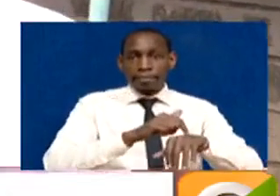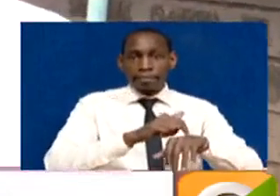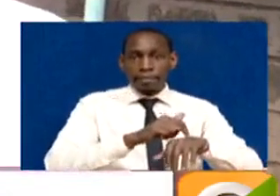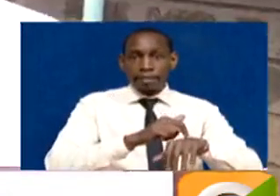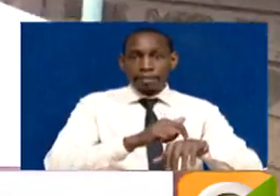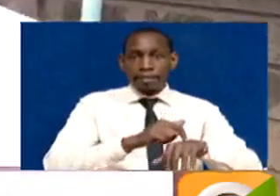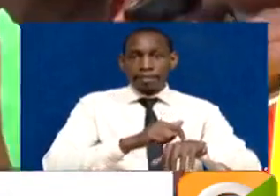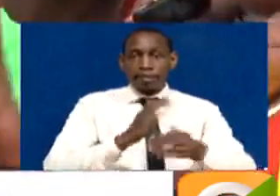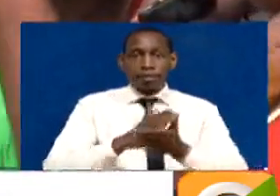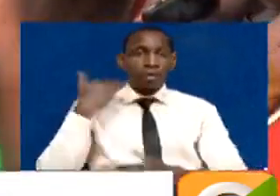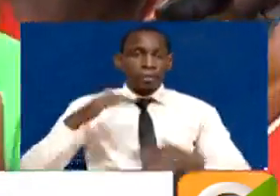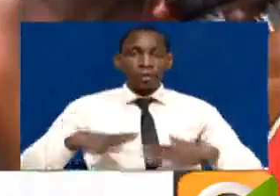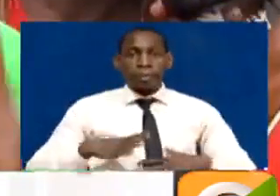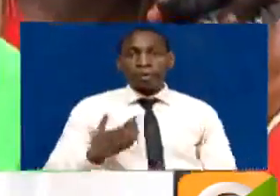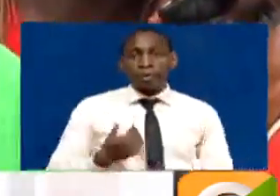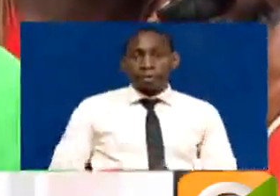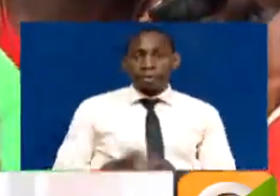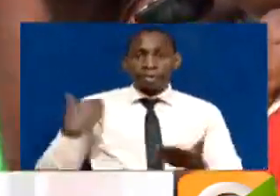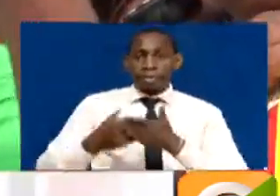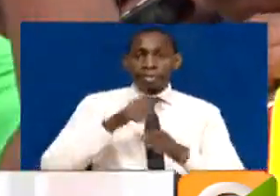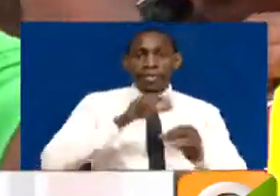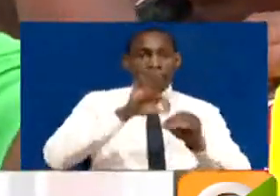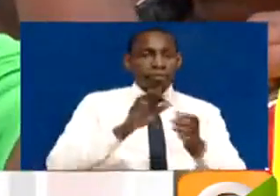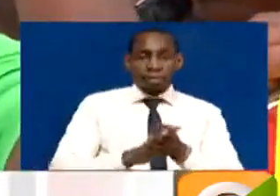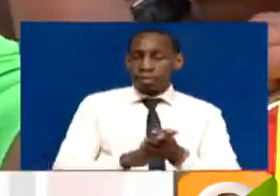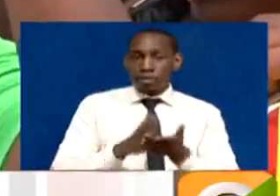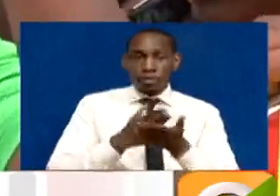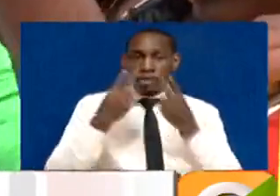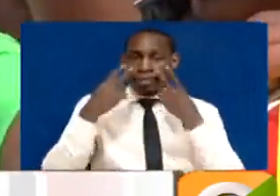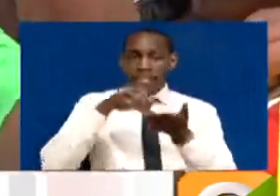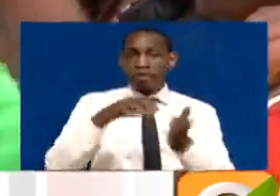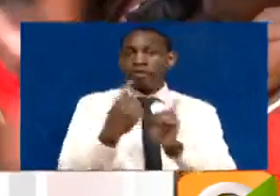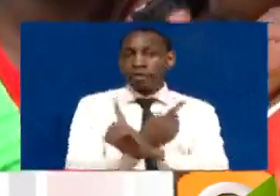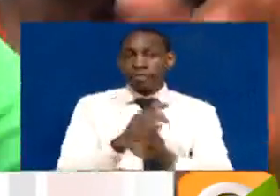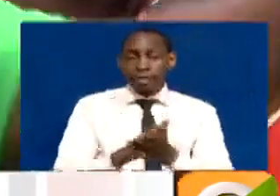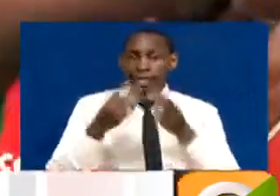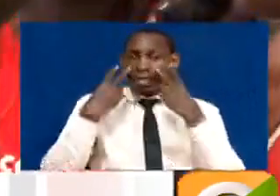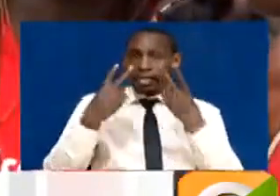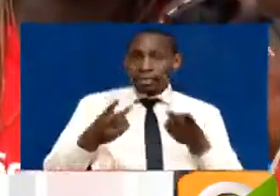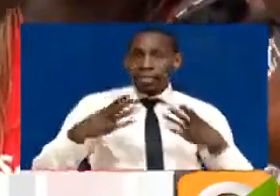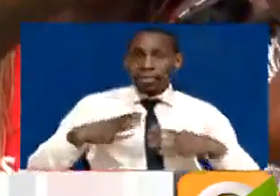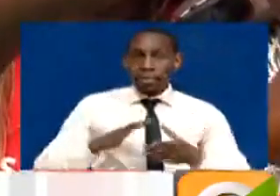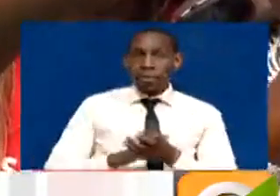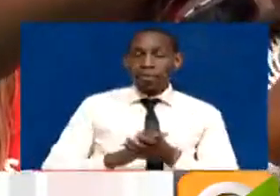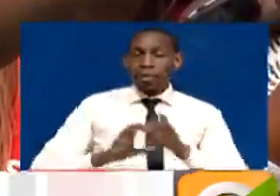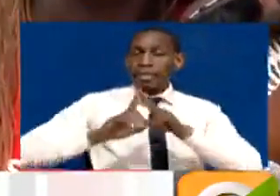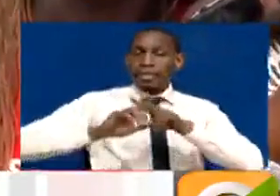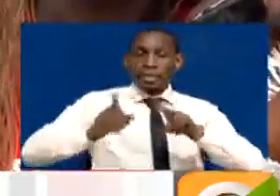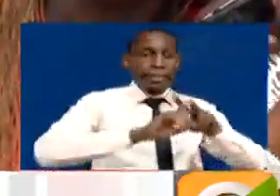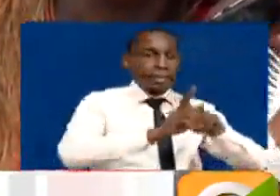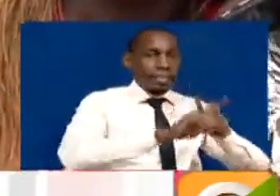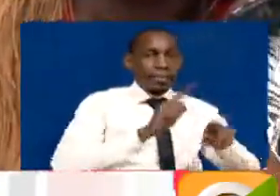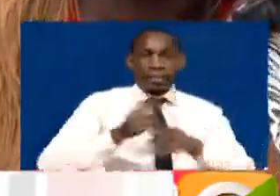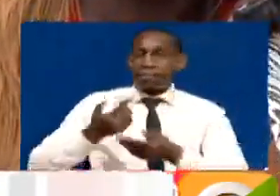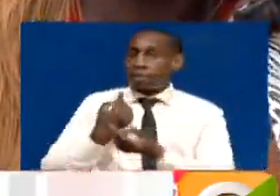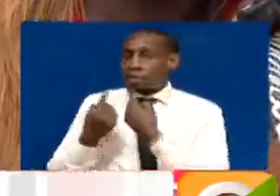they are always an hooligans. Mimi tangu nipige kula, sijaona kitu yenye nimeona leo. Mimi nimejionea wa majama wakitoka mbiu.